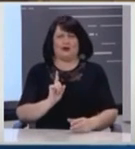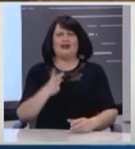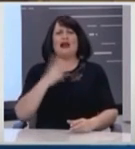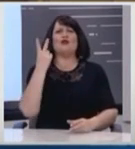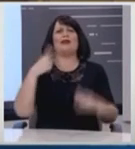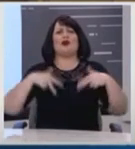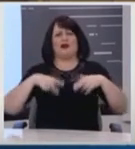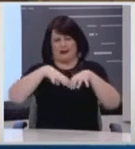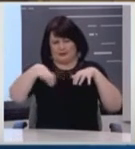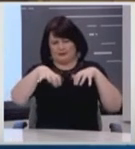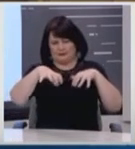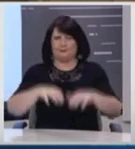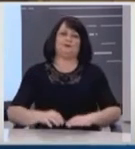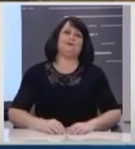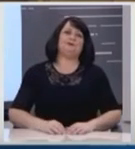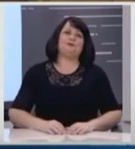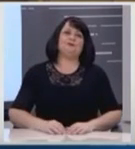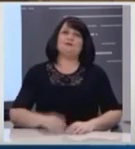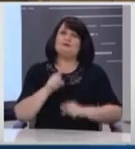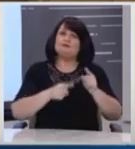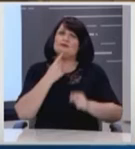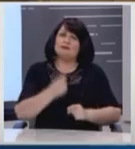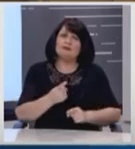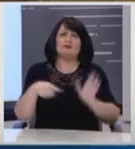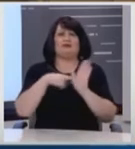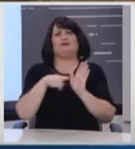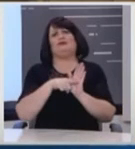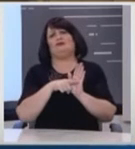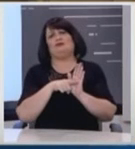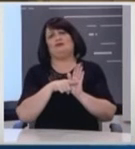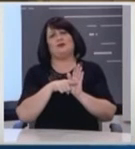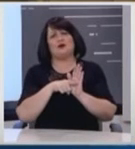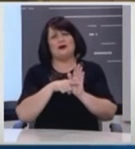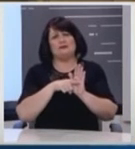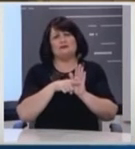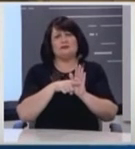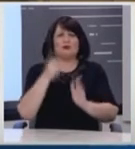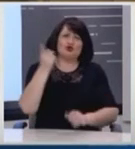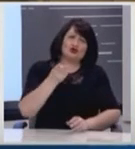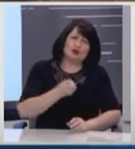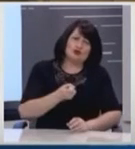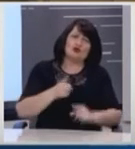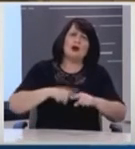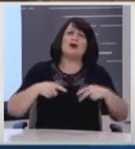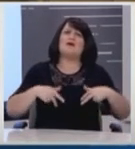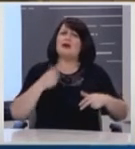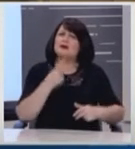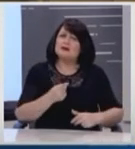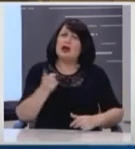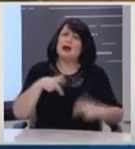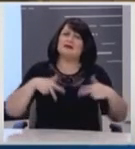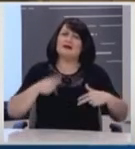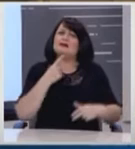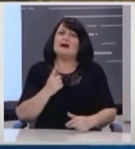Όσοι επικαλούνται κάθε φορά τον αρνητικό συσχετισμό δυνάμεων, όπως και η ελληνική κυβέρνηση, άλλες